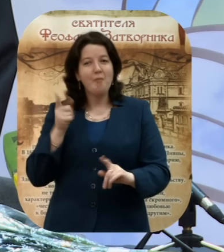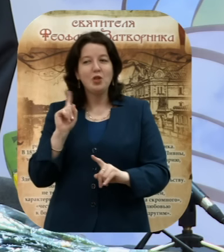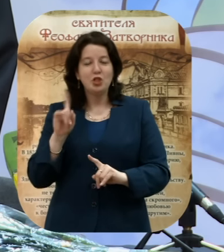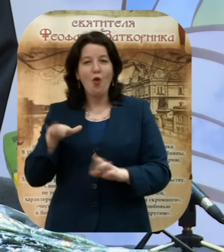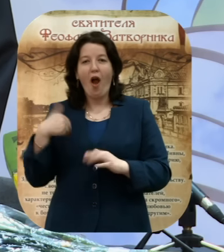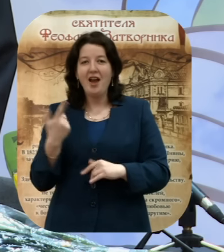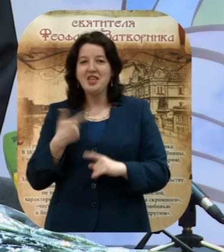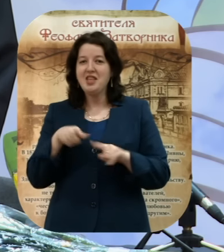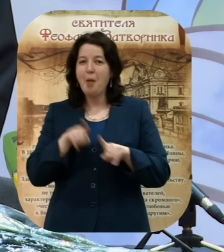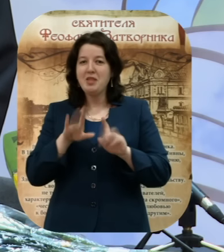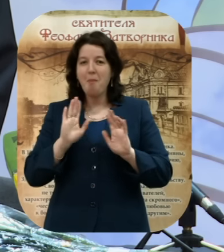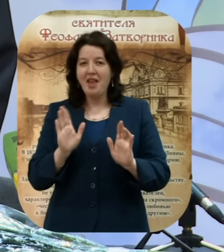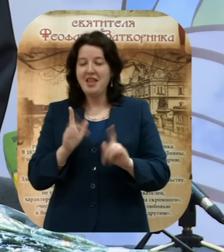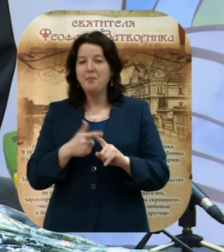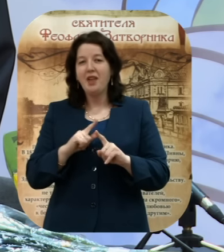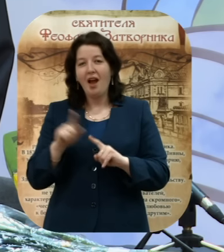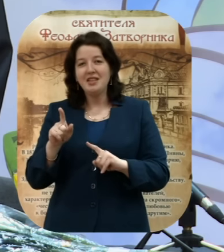они,